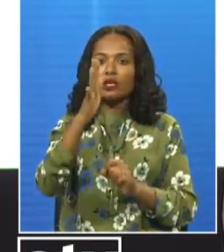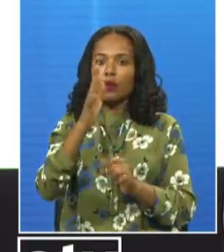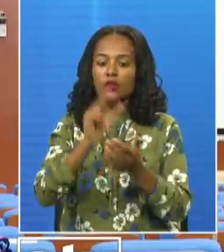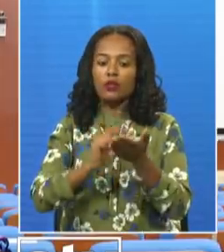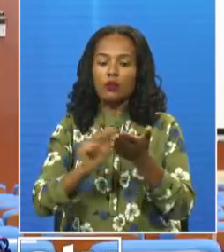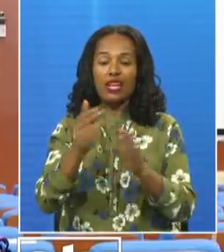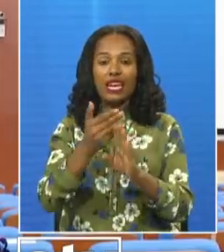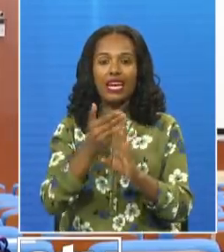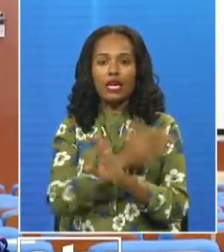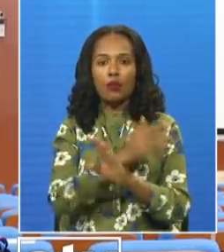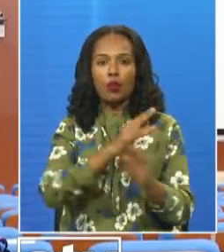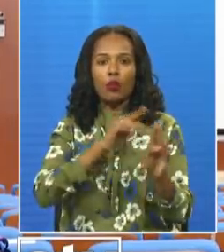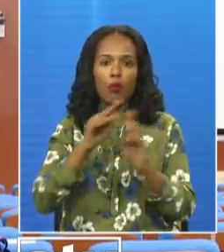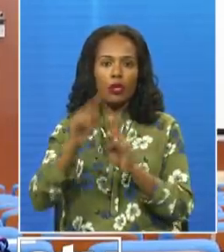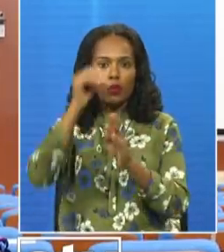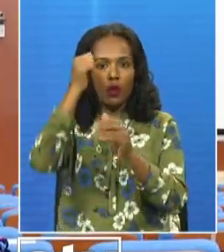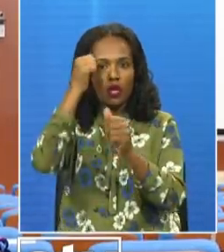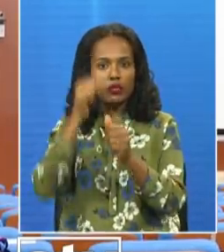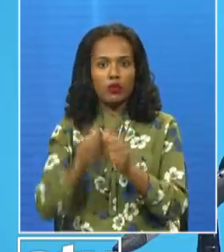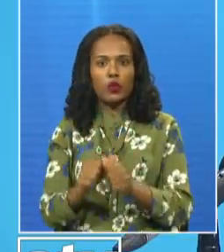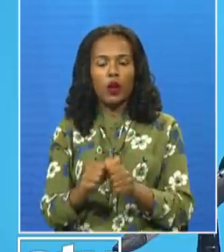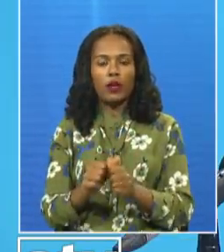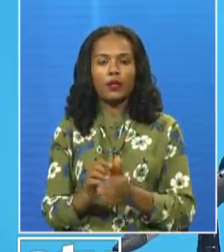ቢሊዮን ብር ቀደም ብሎ መመደቡን አስታውሰዋል።